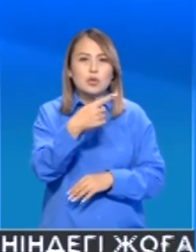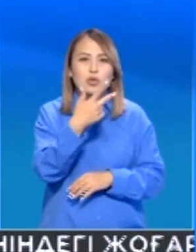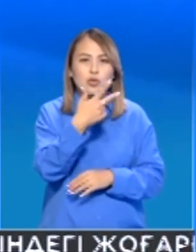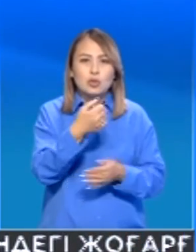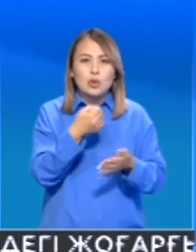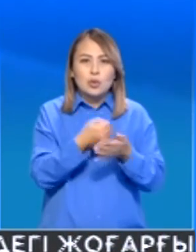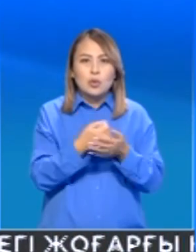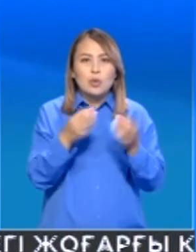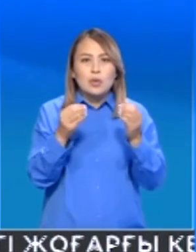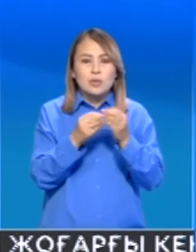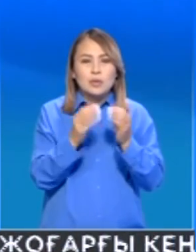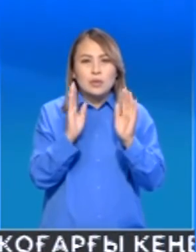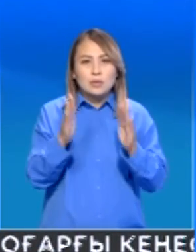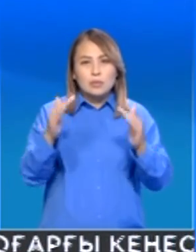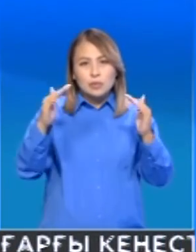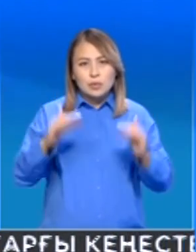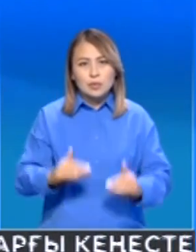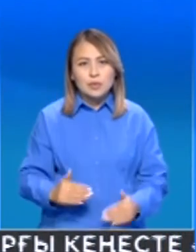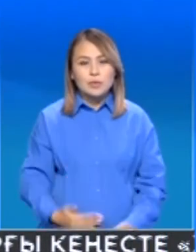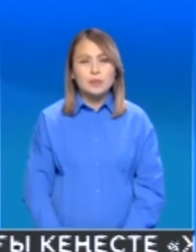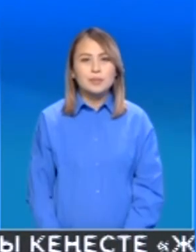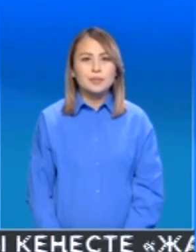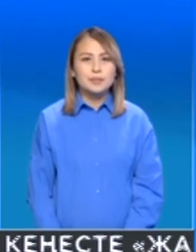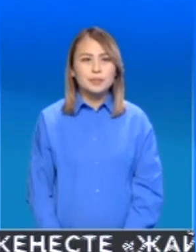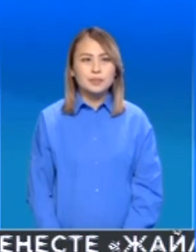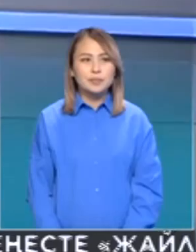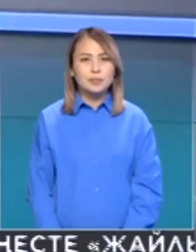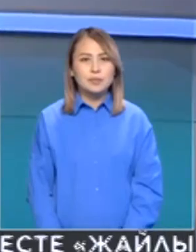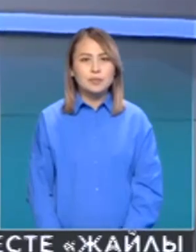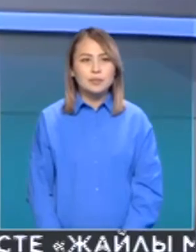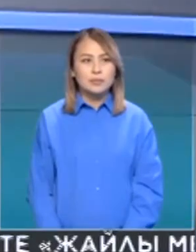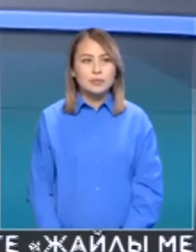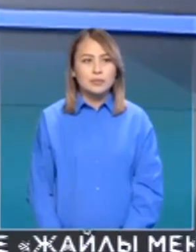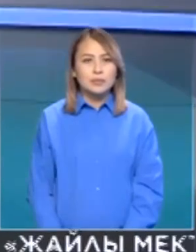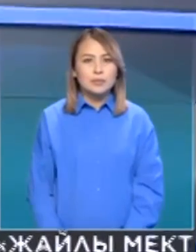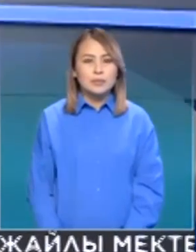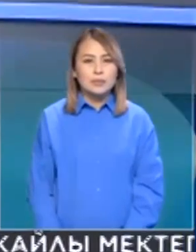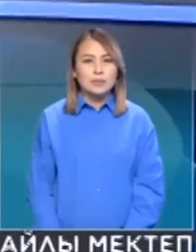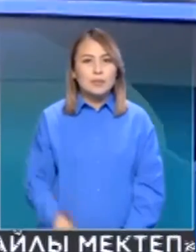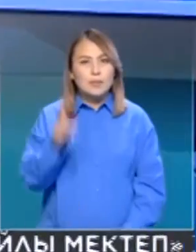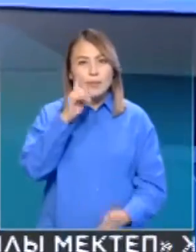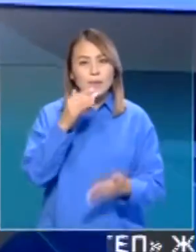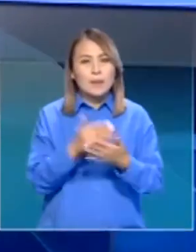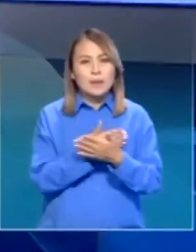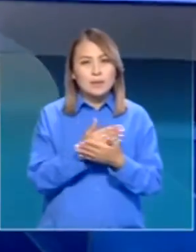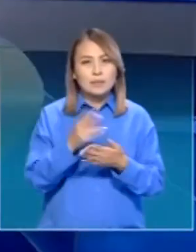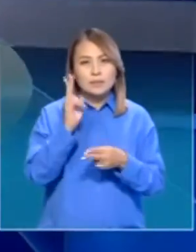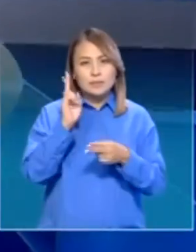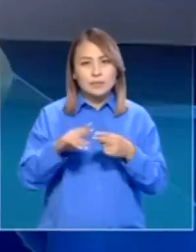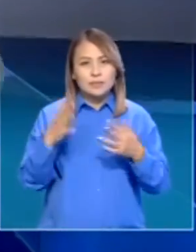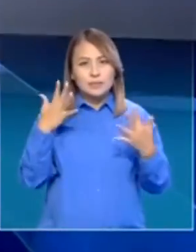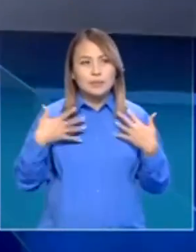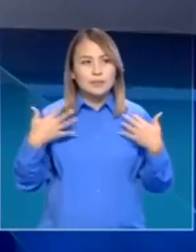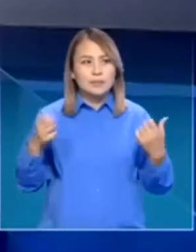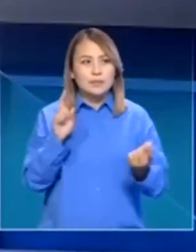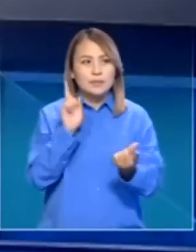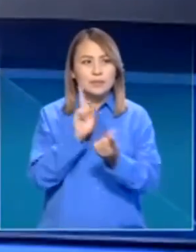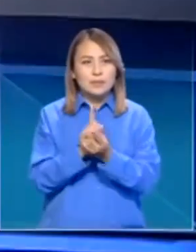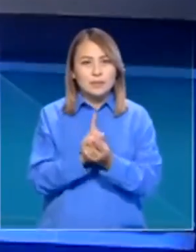температурасы -3-10 градусқа дейін төмендейді. Алда ауа райы мәліметімен толығырақ таныс